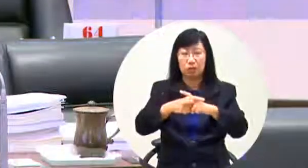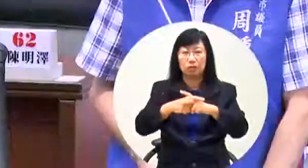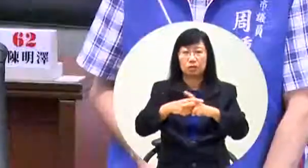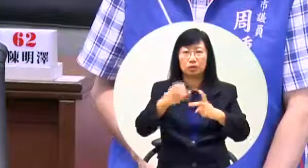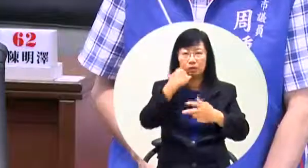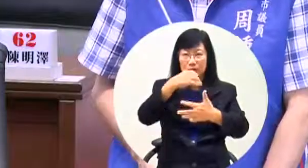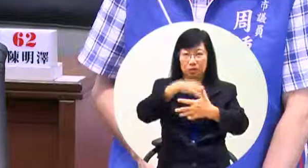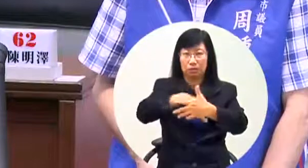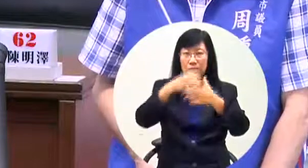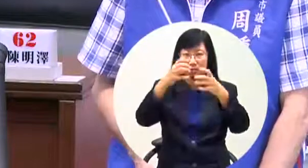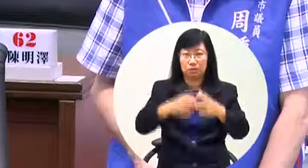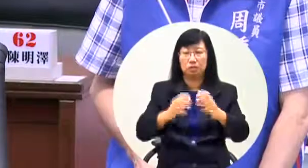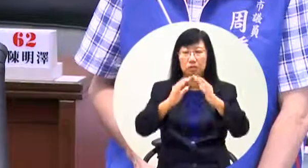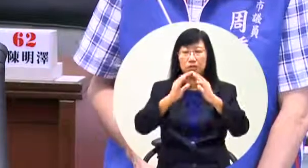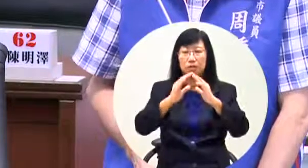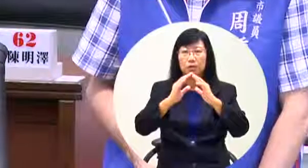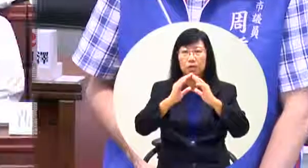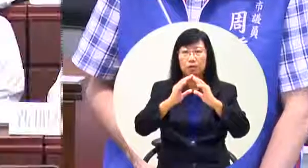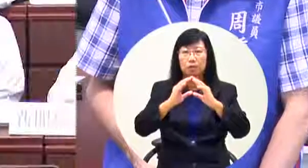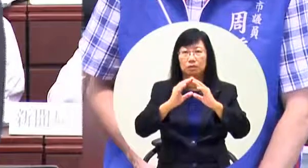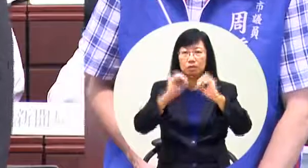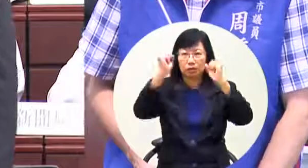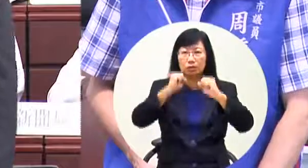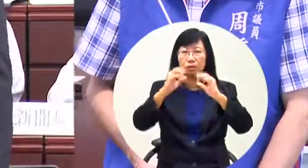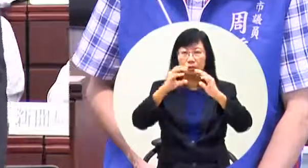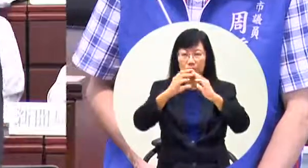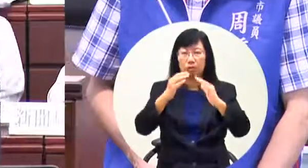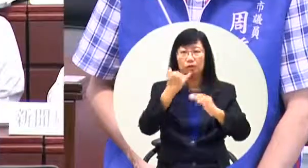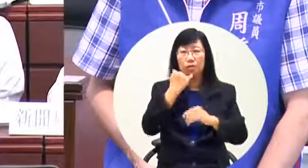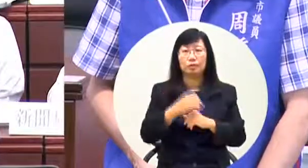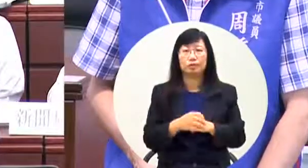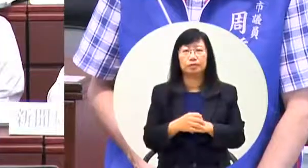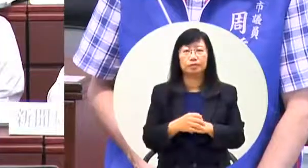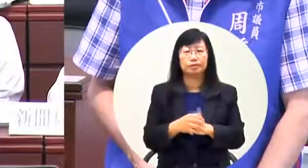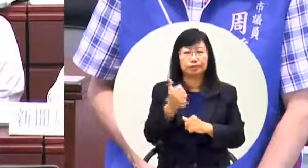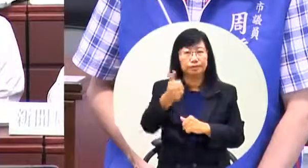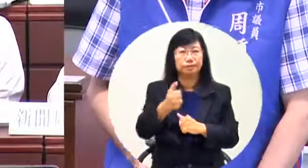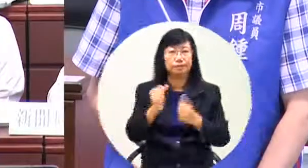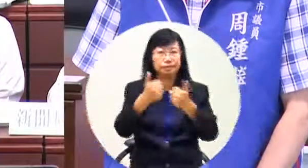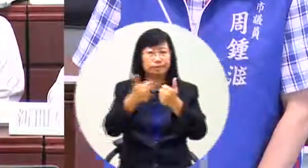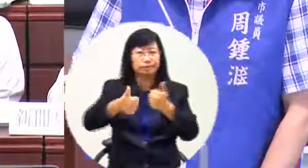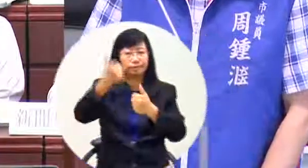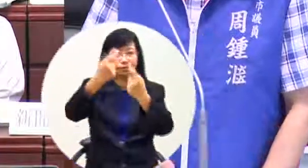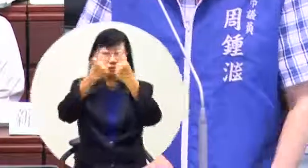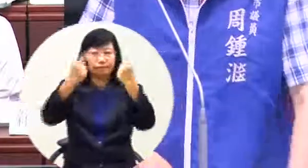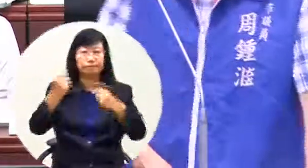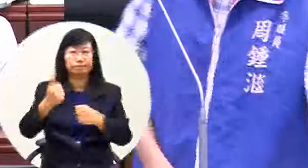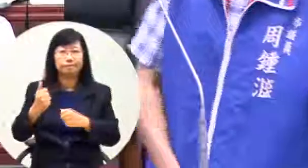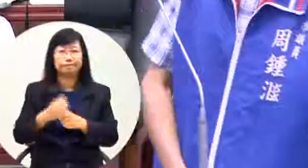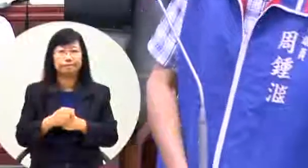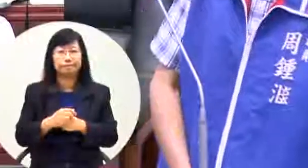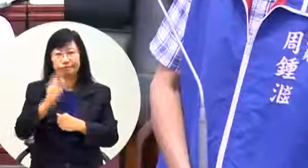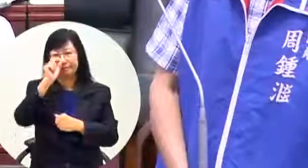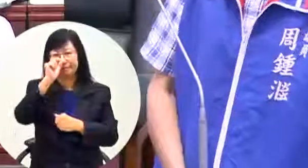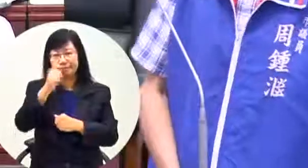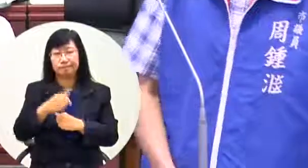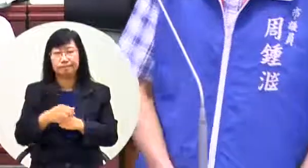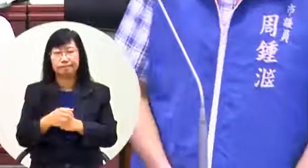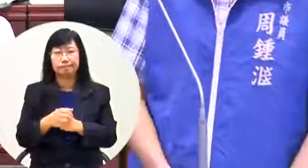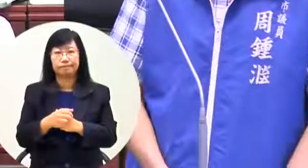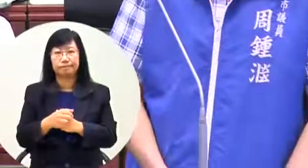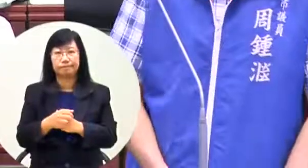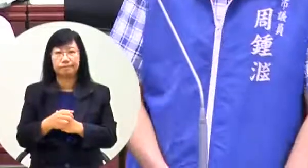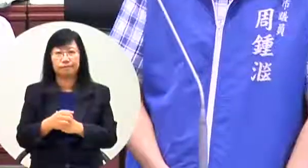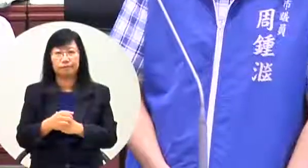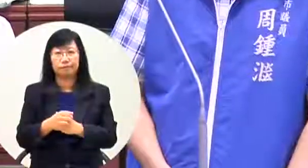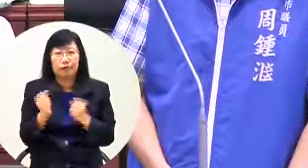请副市长，请市长回答。 谢谢议长，谢谢周议员。我想特别是在我们冬天的时候，空气品质